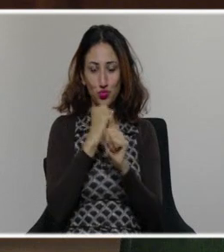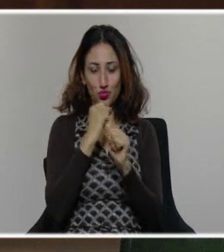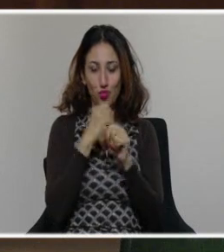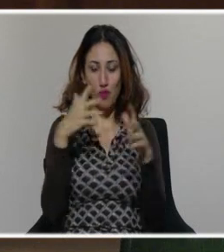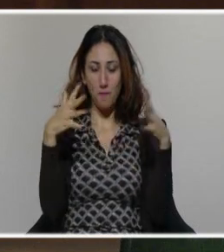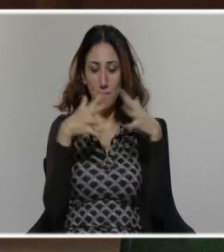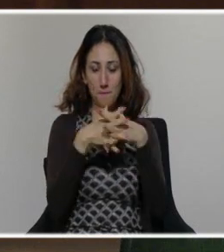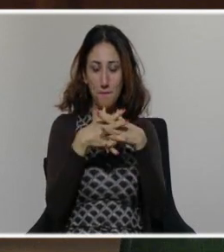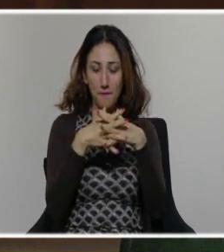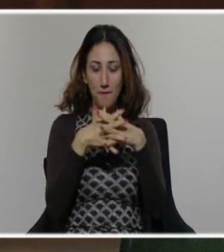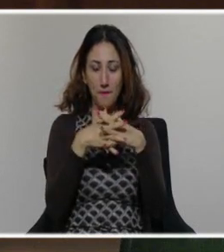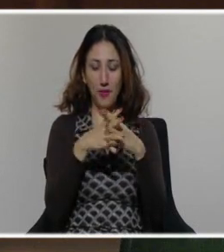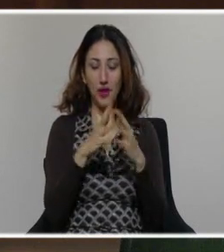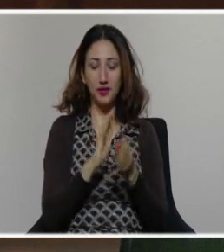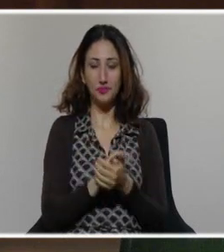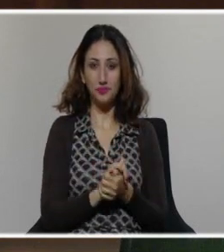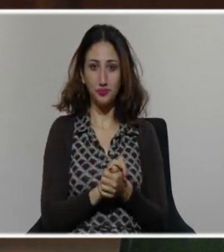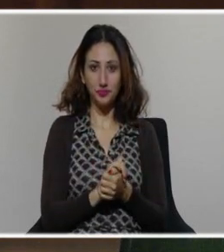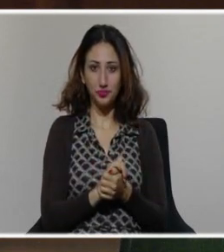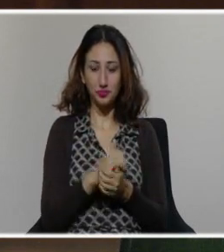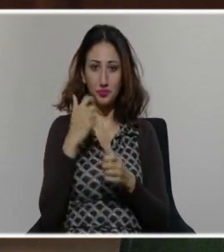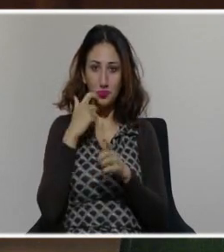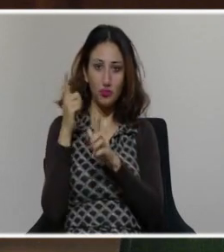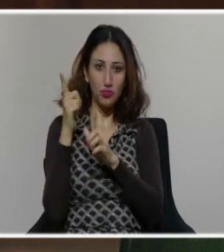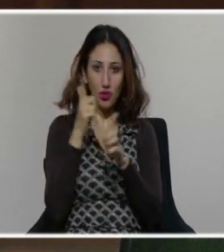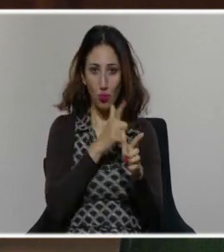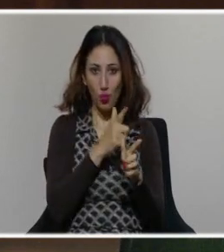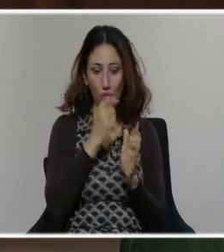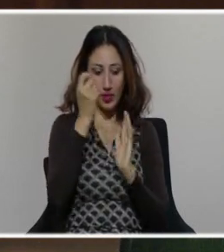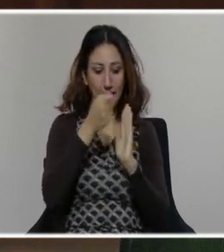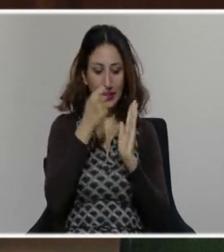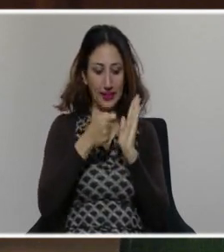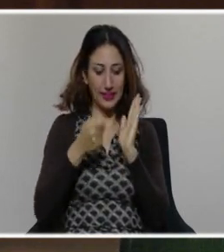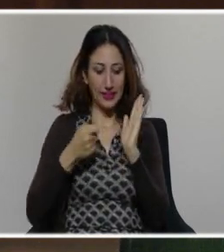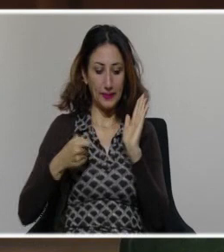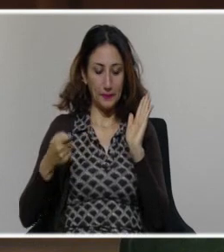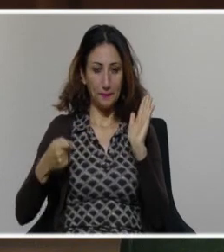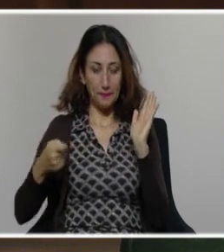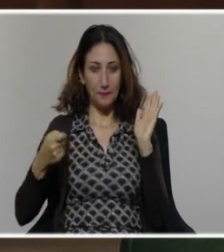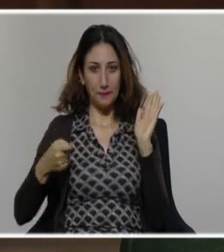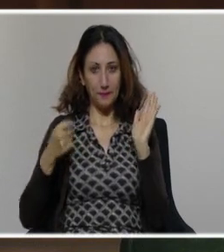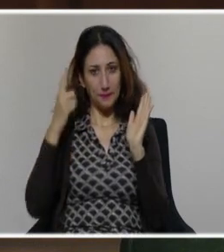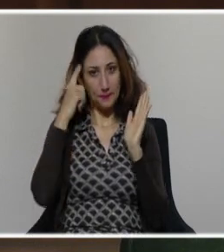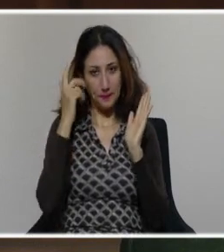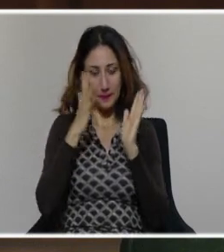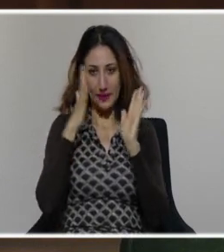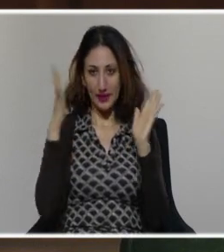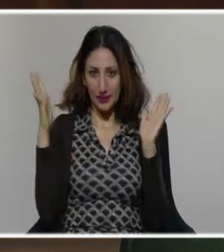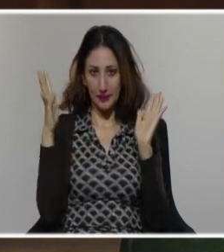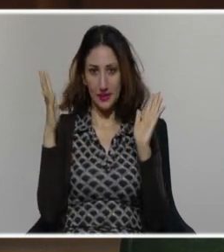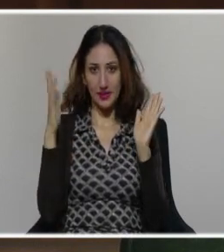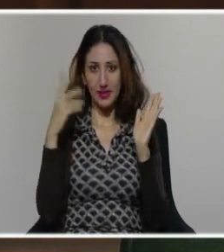يعني الجميل للمخرج وللكاتب الكبير ولزملاء اللي تعاملنا كلنا مع بعض